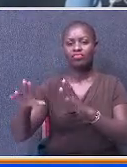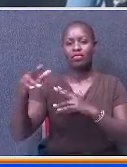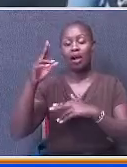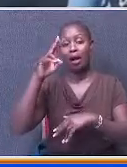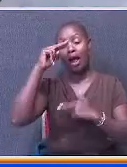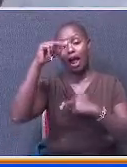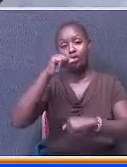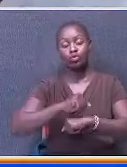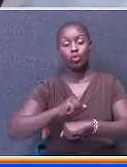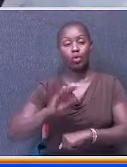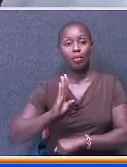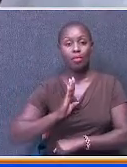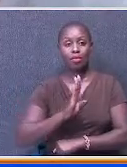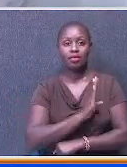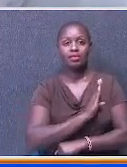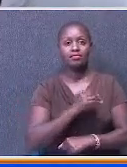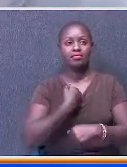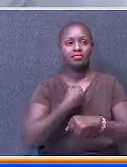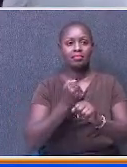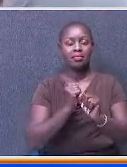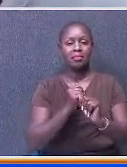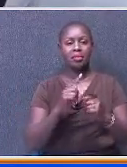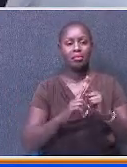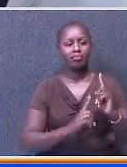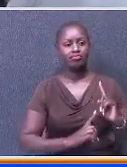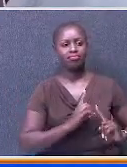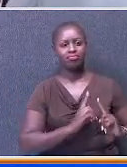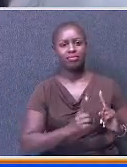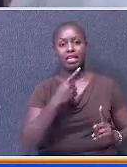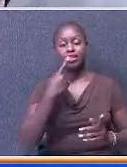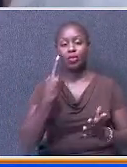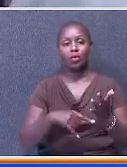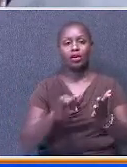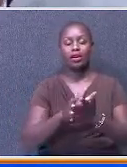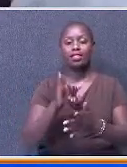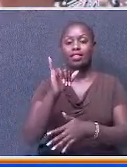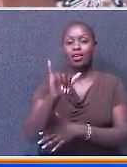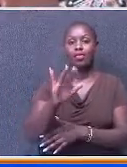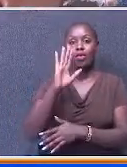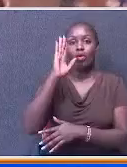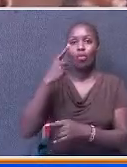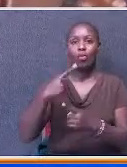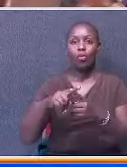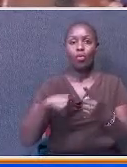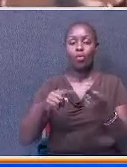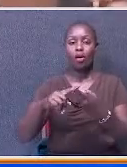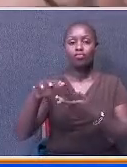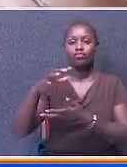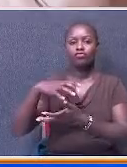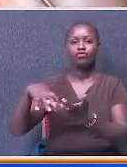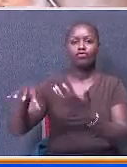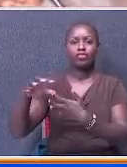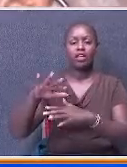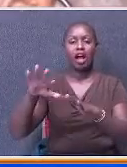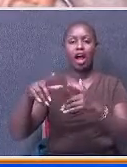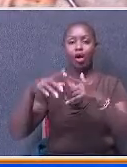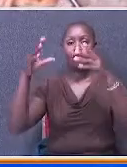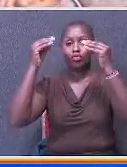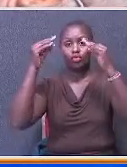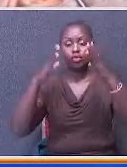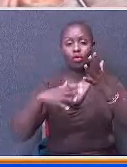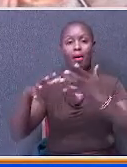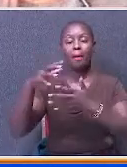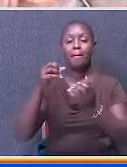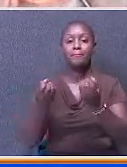bweni limeibua hisia kinzani pia, wengi wakisema pendekezo hilo litahitalafiana na utangamano wa wanafunzi